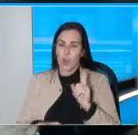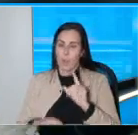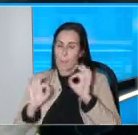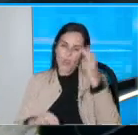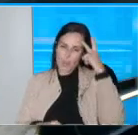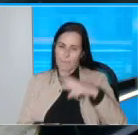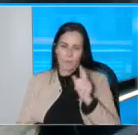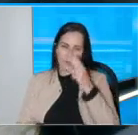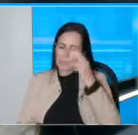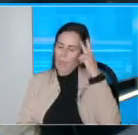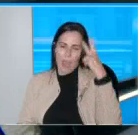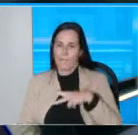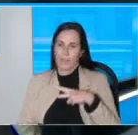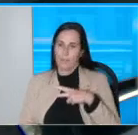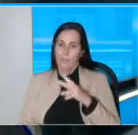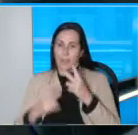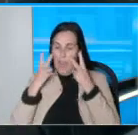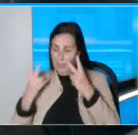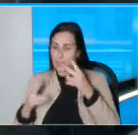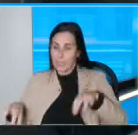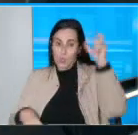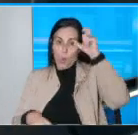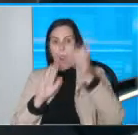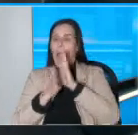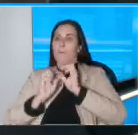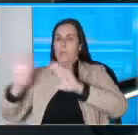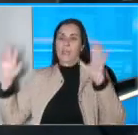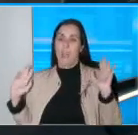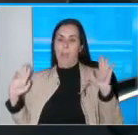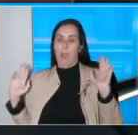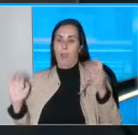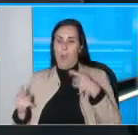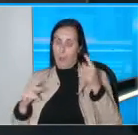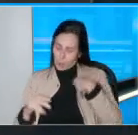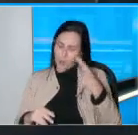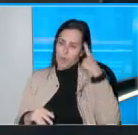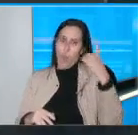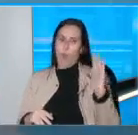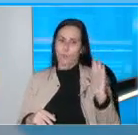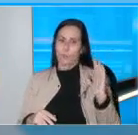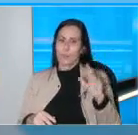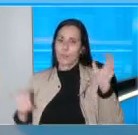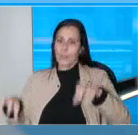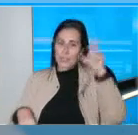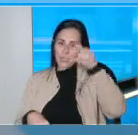ממש הבינה ולא ניסתה להבין, היא ראתה ארדואן ופרסמה את זה. כי אנחנו רואים ואנחנו יודעים שארדואן זה